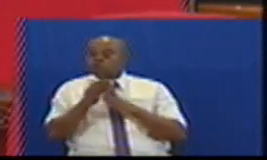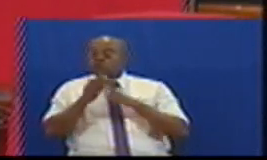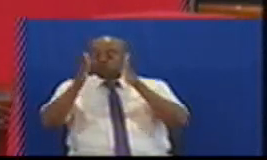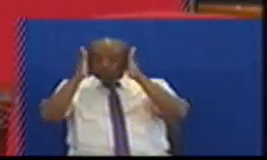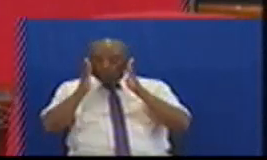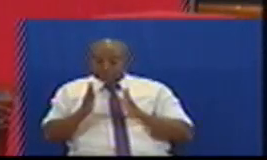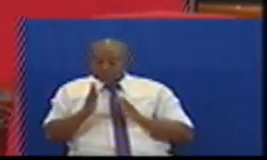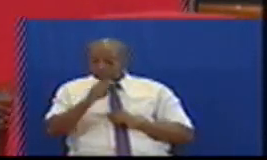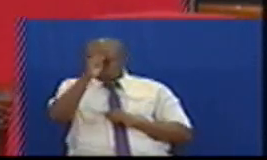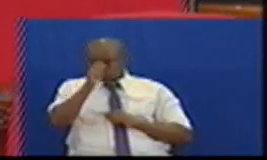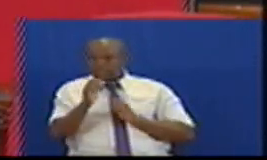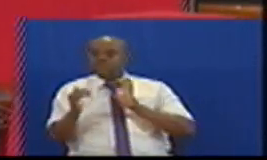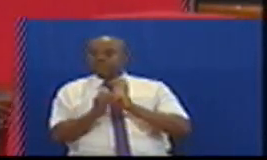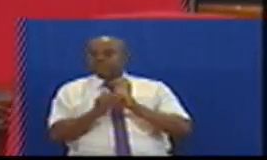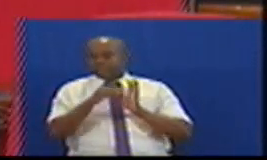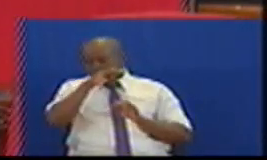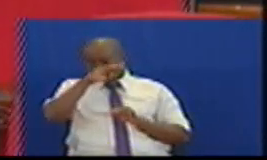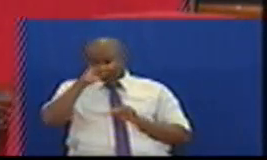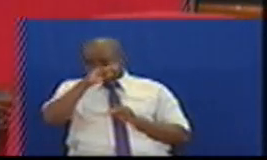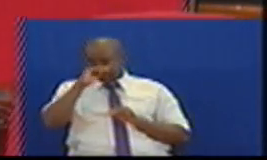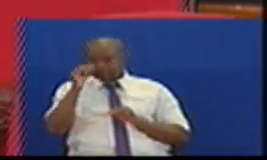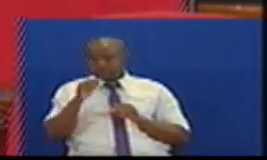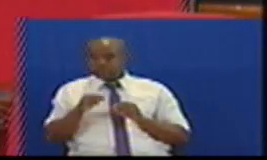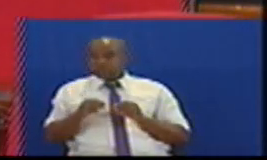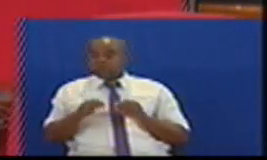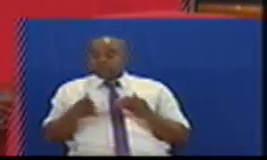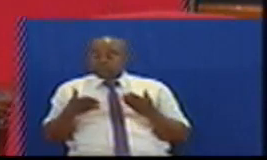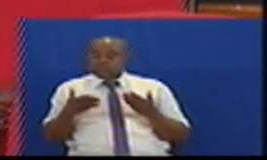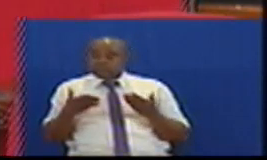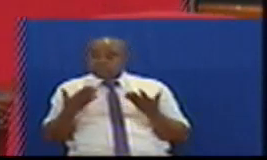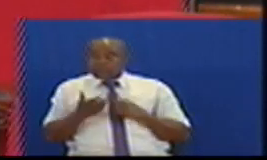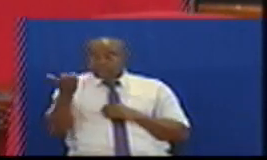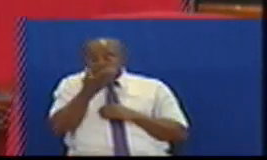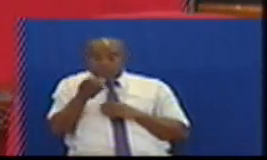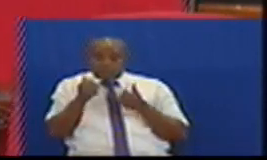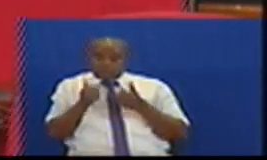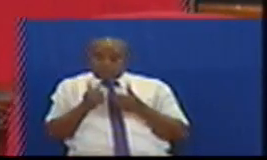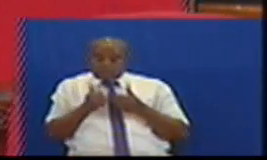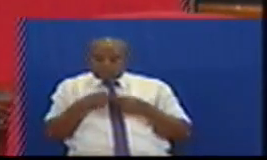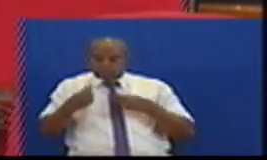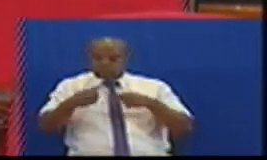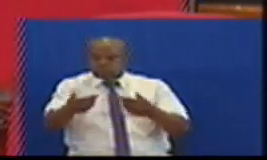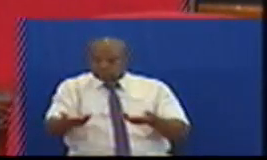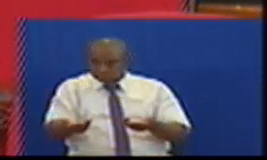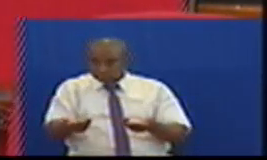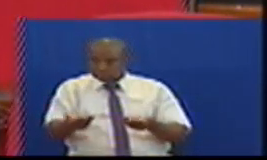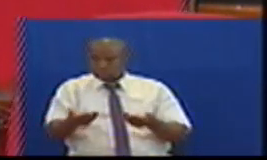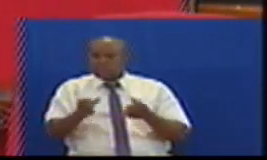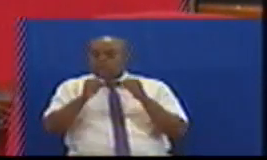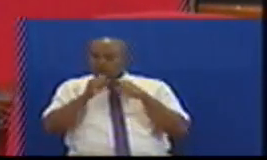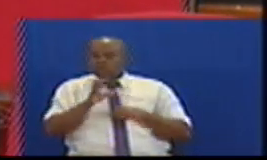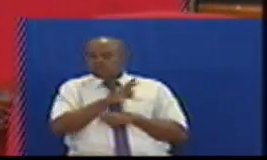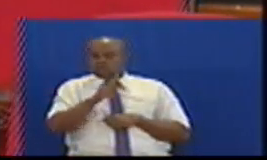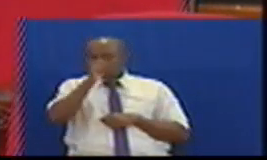sheria. Ili mambo yaende mengine yote ambayo jamii inategemea kuendeleza shughuli zake ama ustawi wake